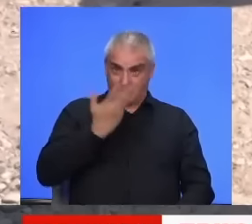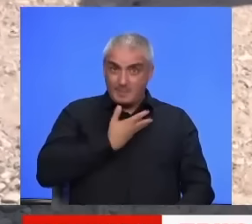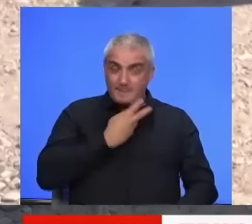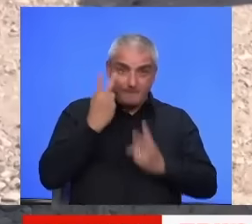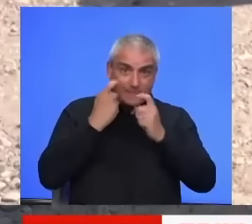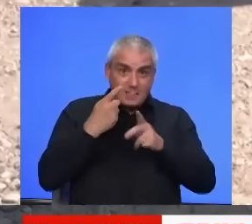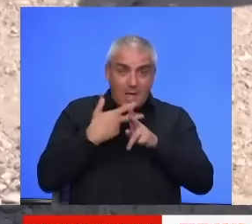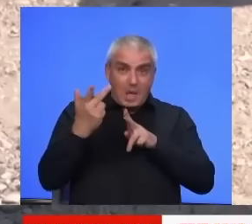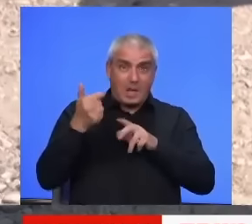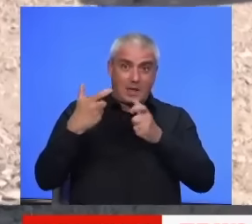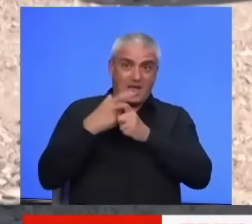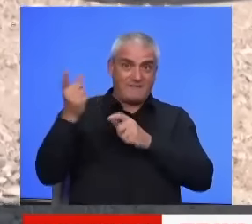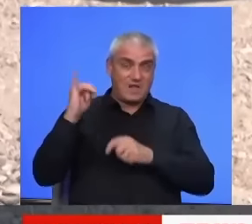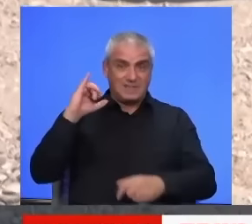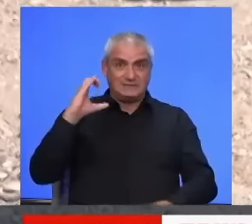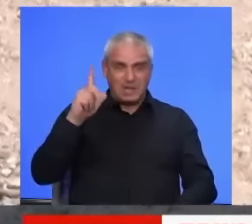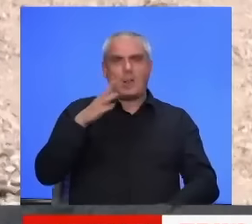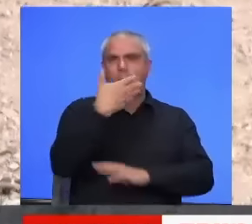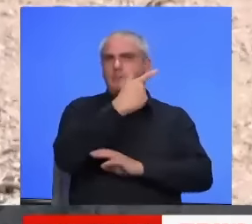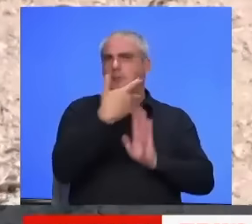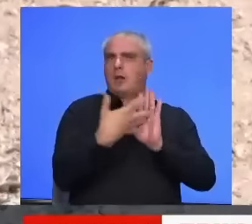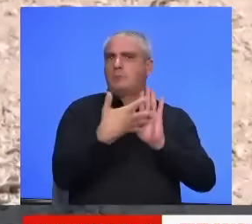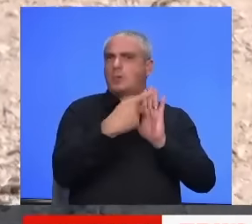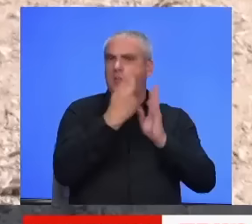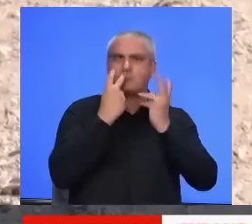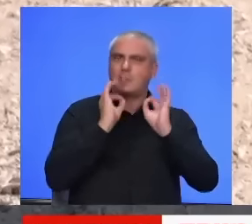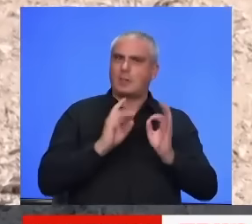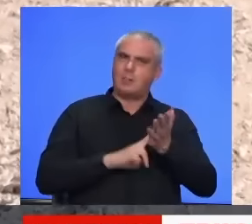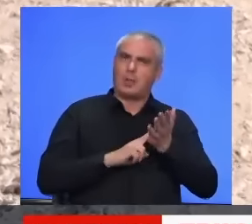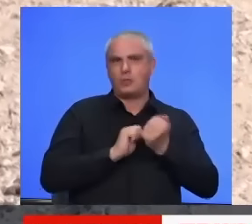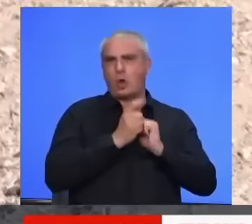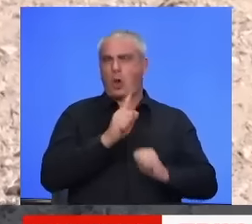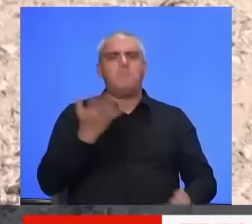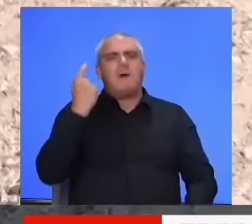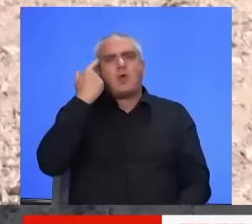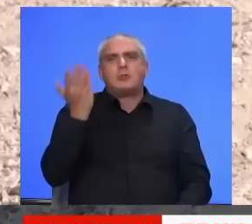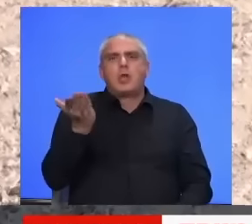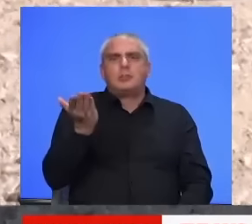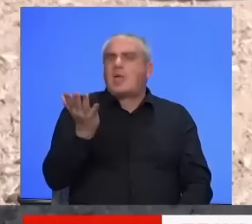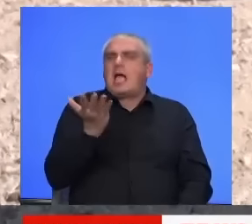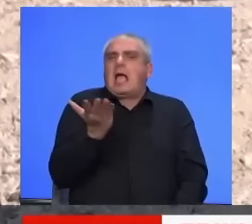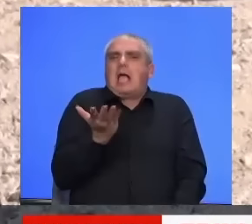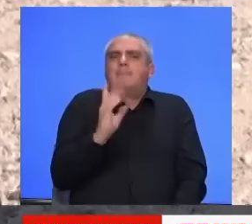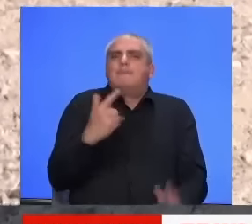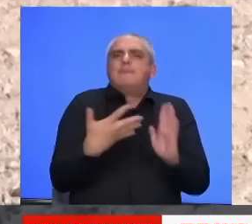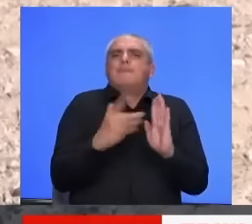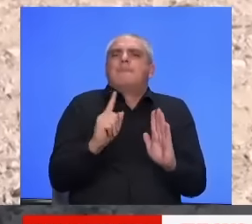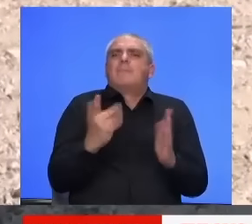הזה רק מ-ICL או שהמדינה בודקת גם את המידע? מאיפה אתה יודע? איך אתה, מי בודק? יש